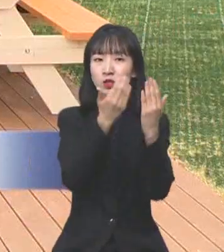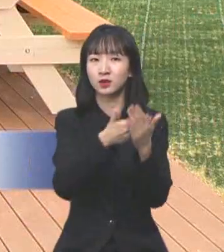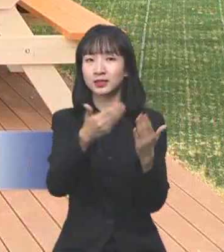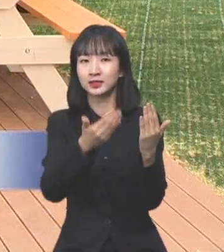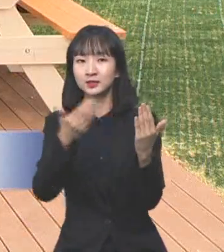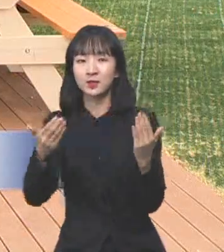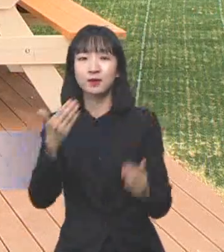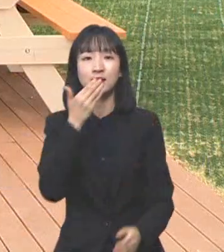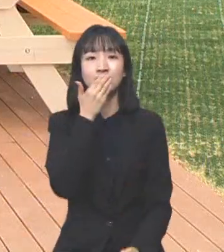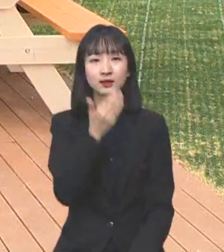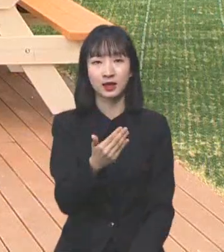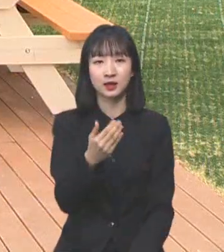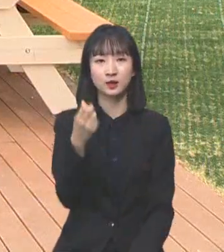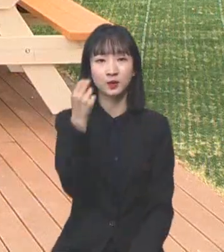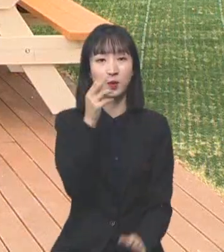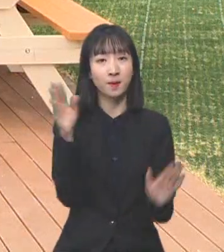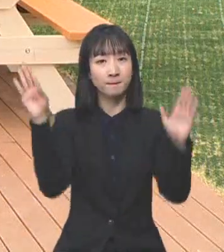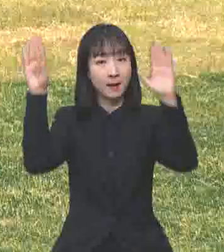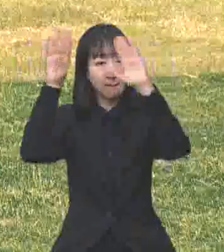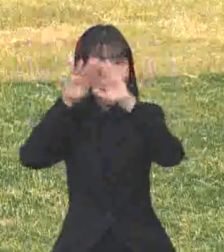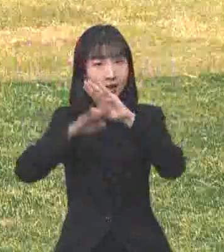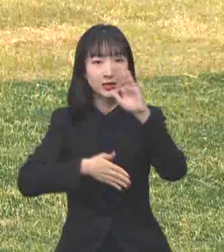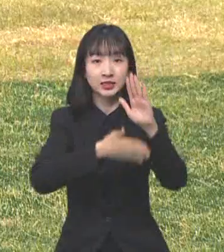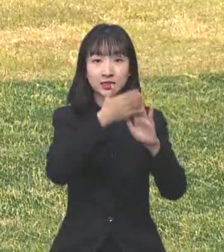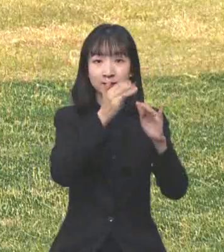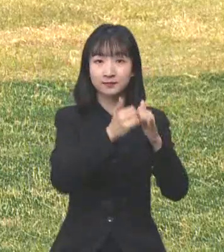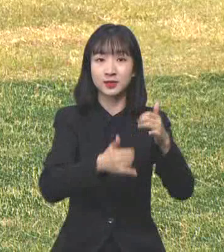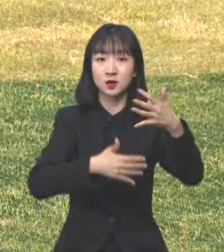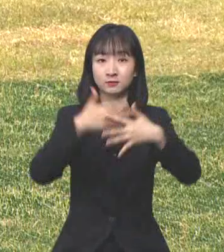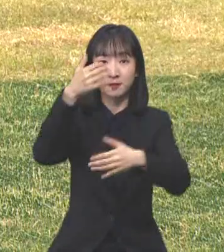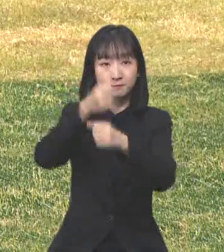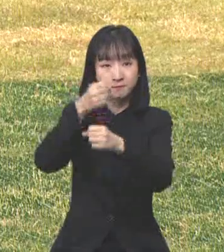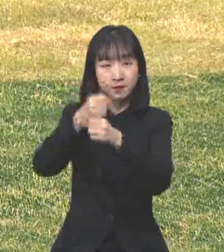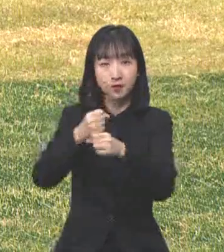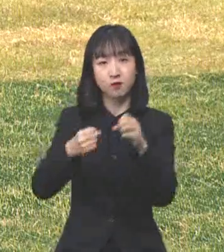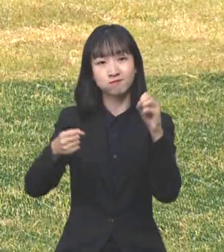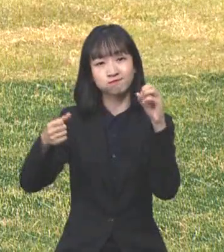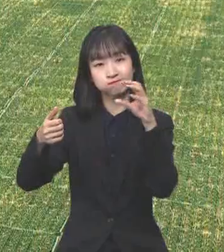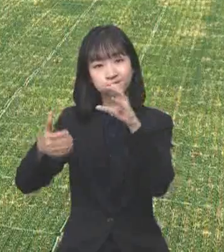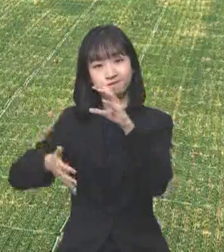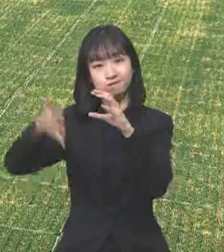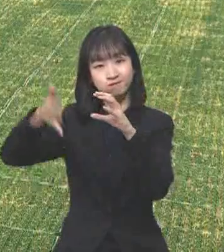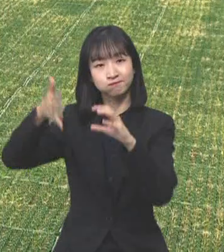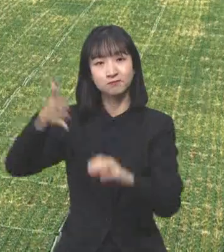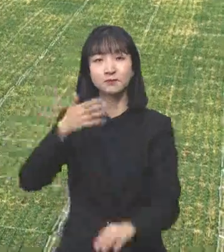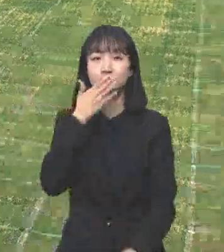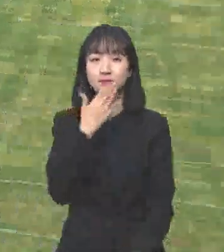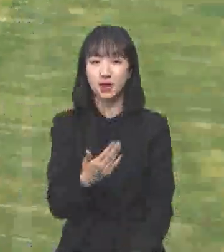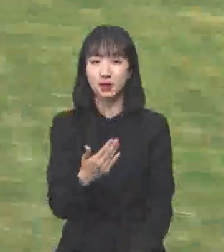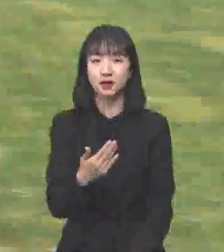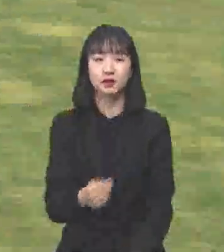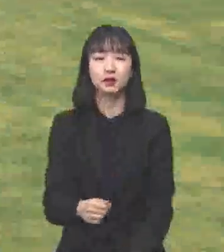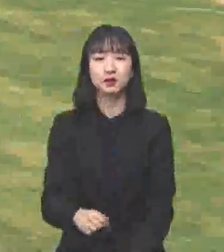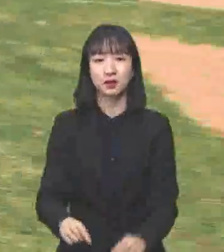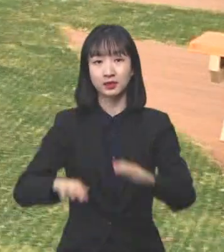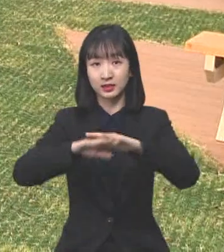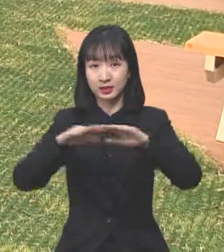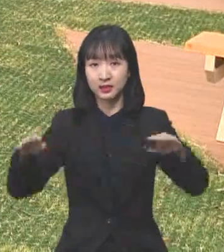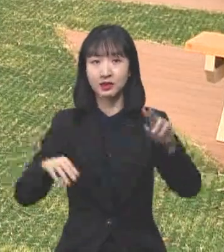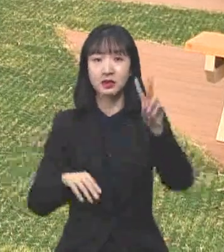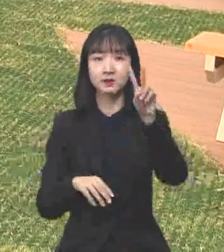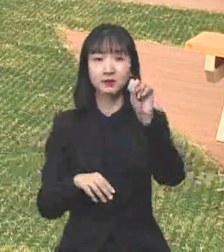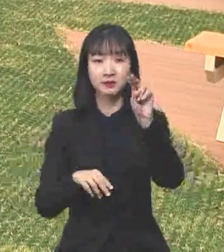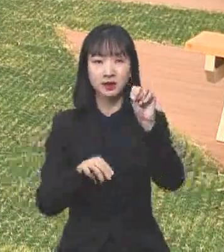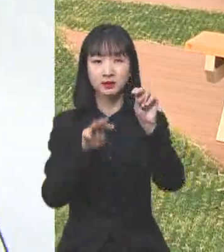데이터센터 벽면은 야간에 시민 영상들을 볼 수 있는 스크린으로 활용할 예정입니다 약 2만 제곱미터 규모의 쉼터를